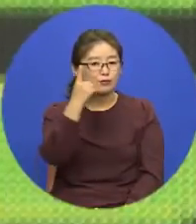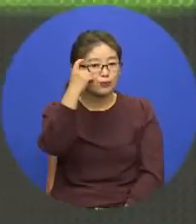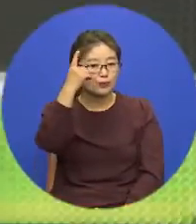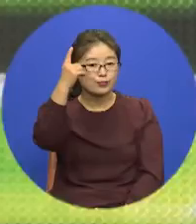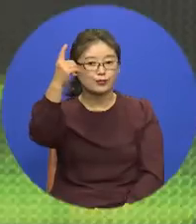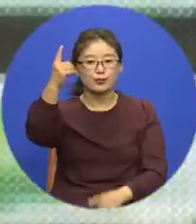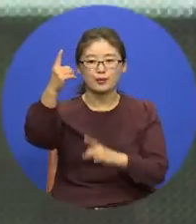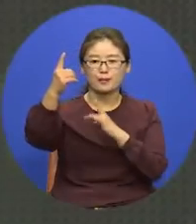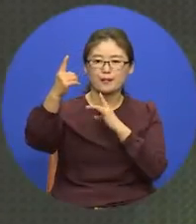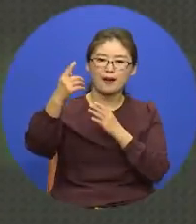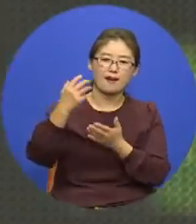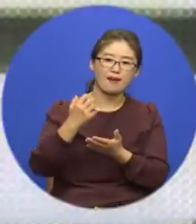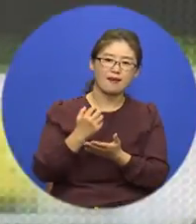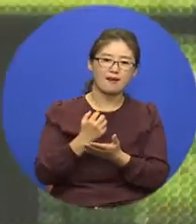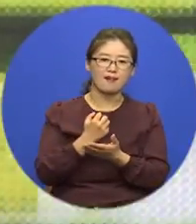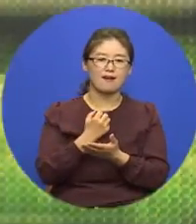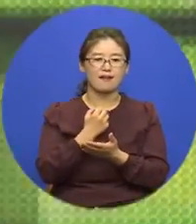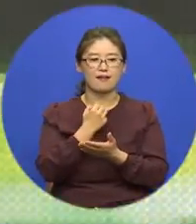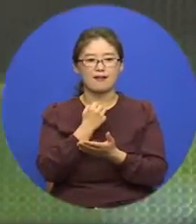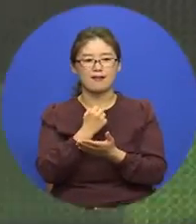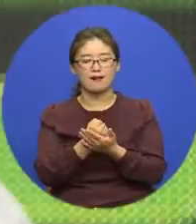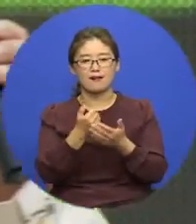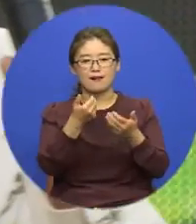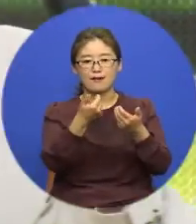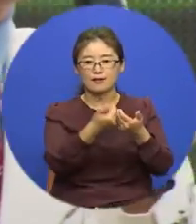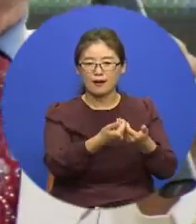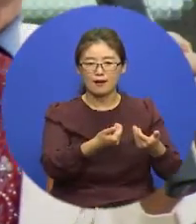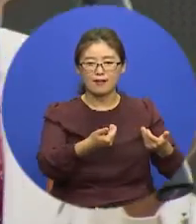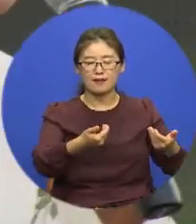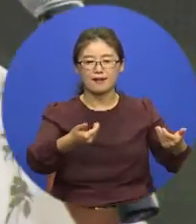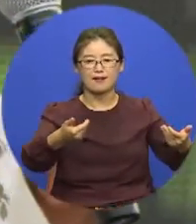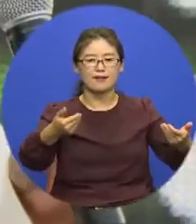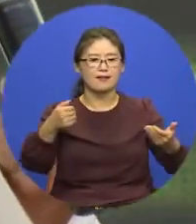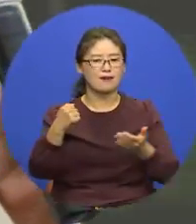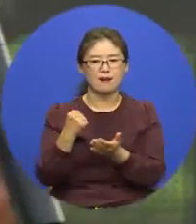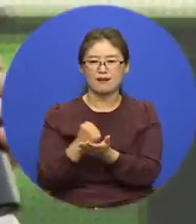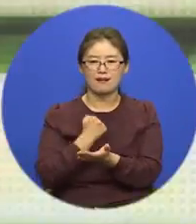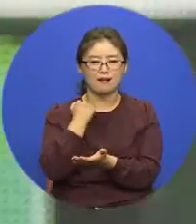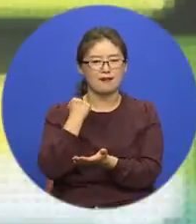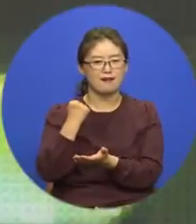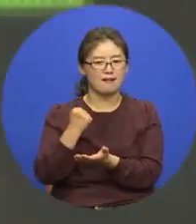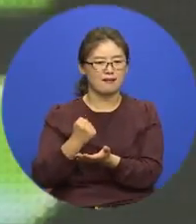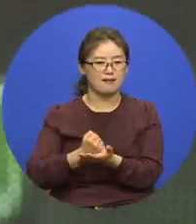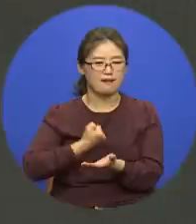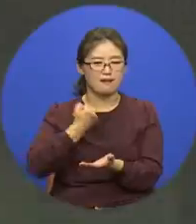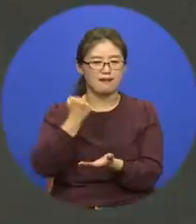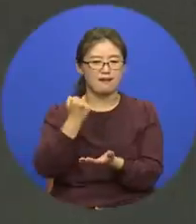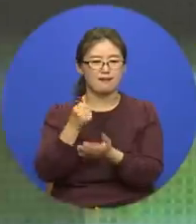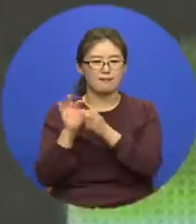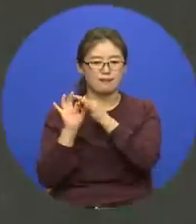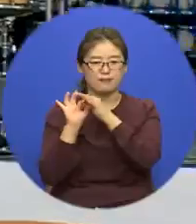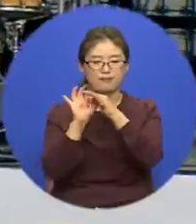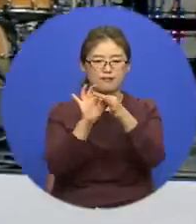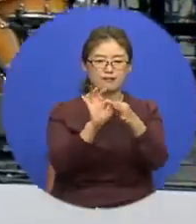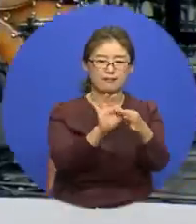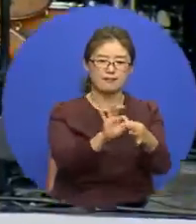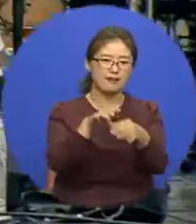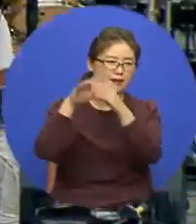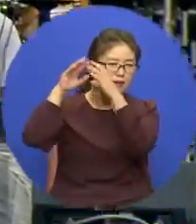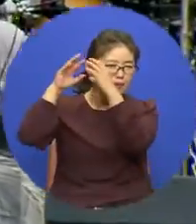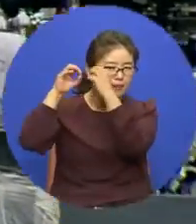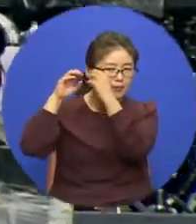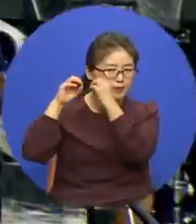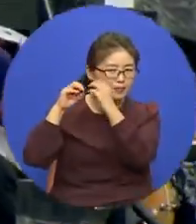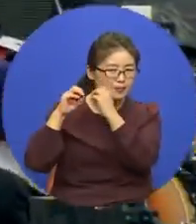주황만을 간직 같은 달라지는 나무와 지원 끊임없이